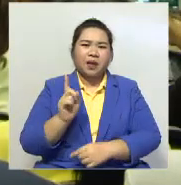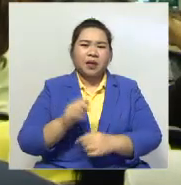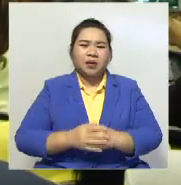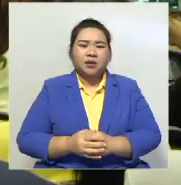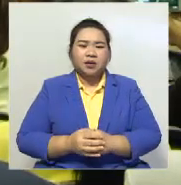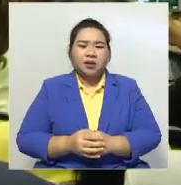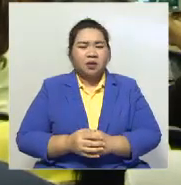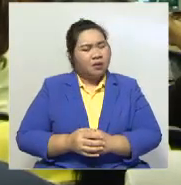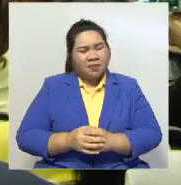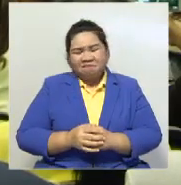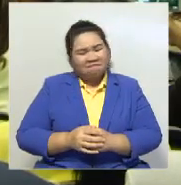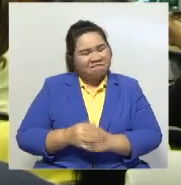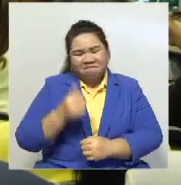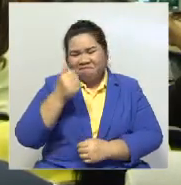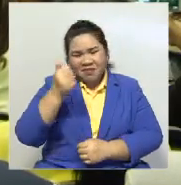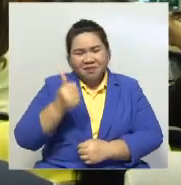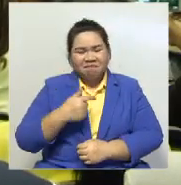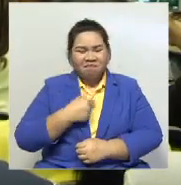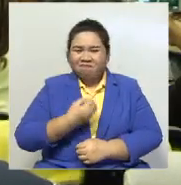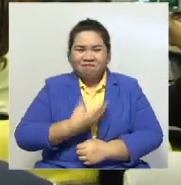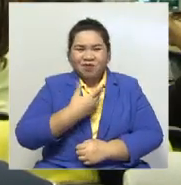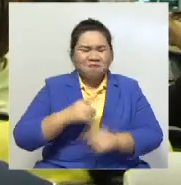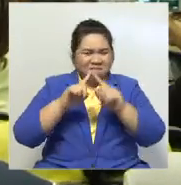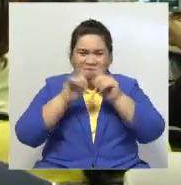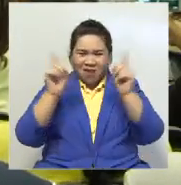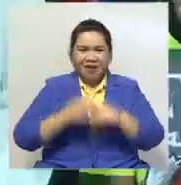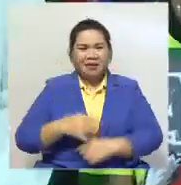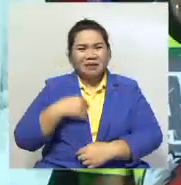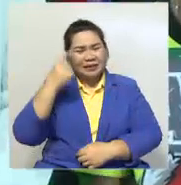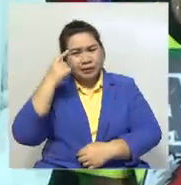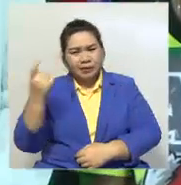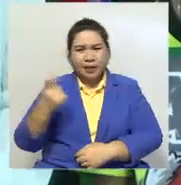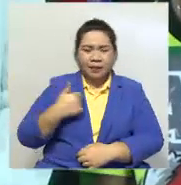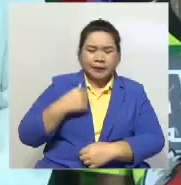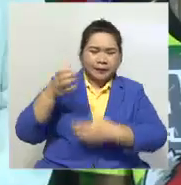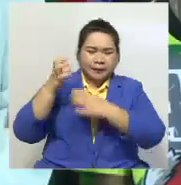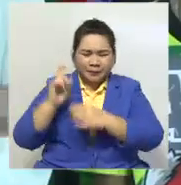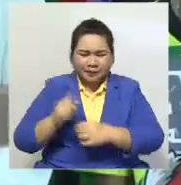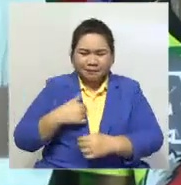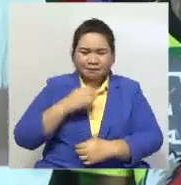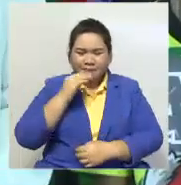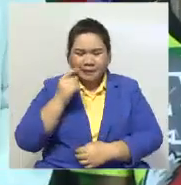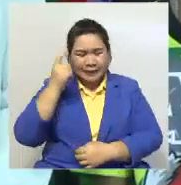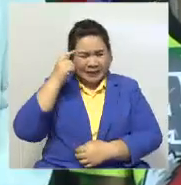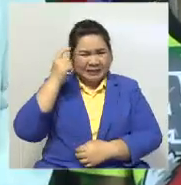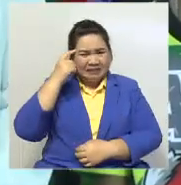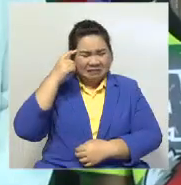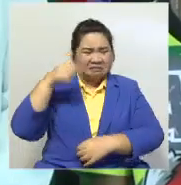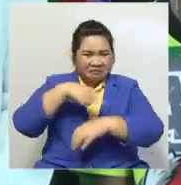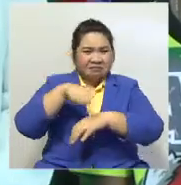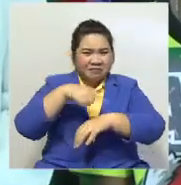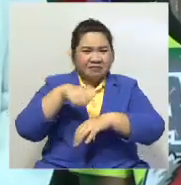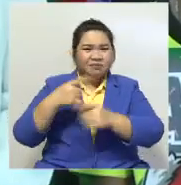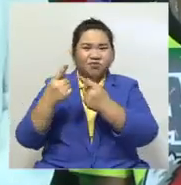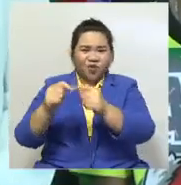สิ่งมหัศจรรย์มากๆเลยคือตกใจแล้วก็ไม่รู้จะทวนคำถามยังไงเขาพูดมาต้องคิดนานมากเลยกว่